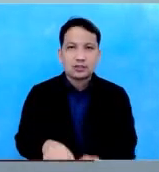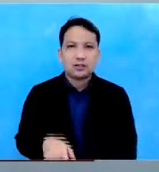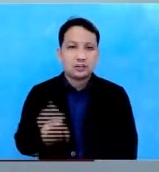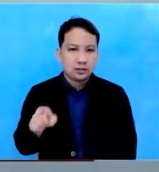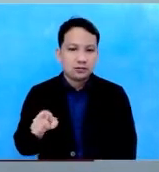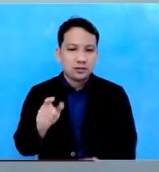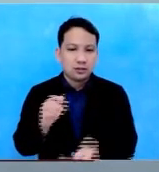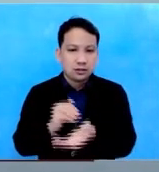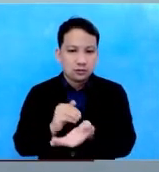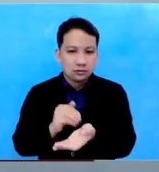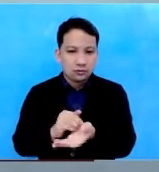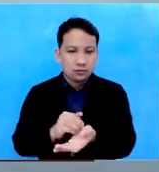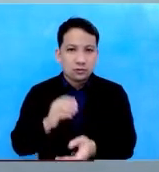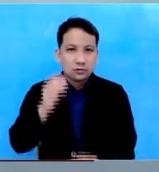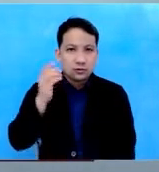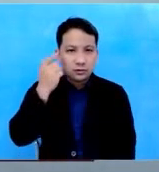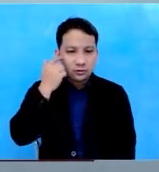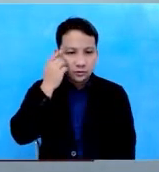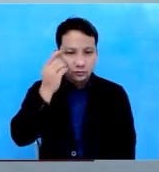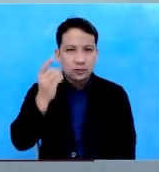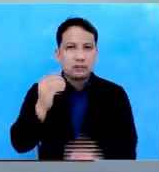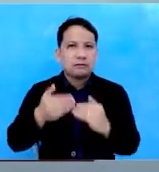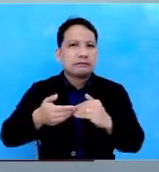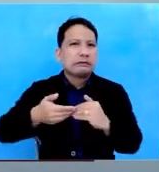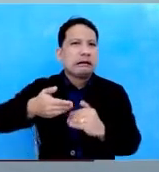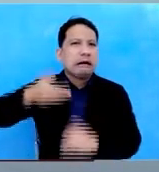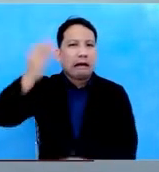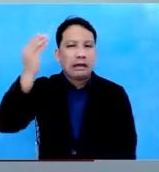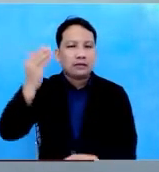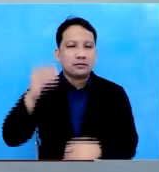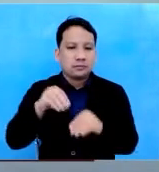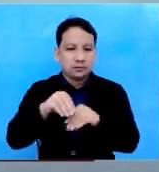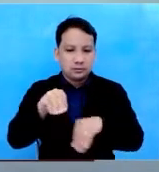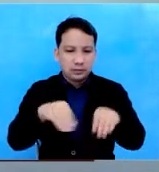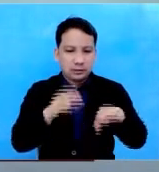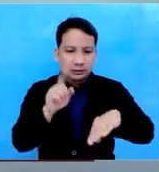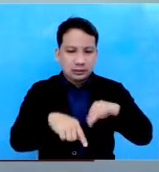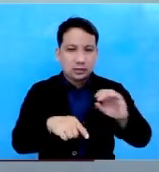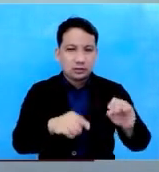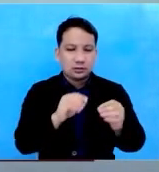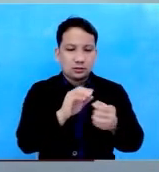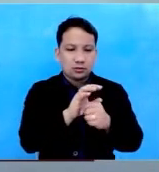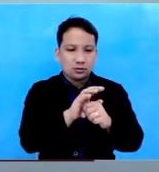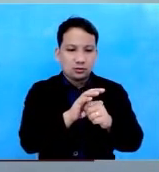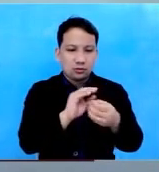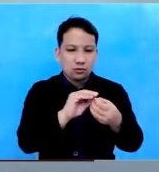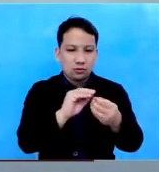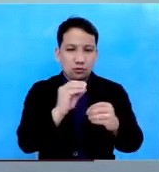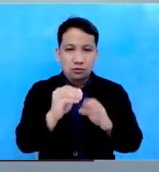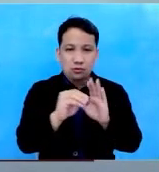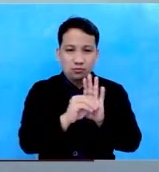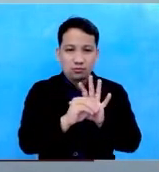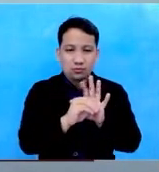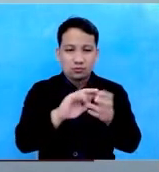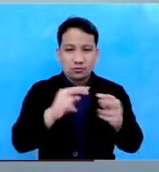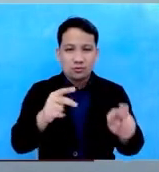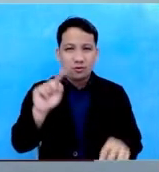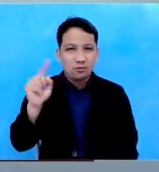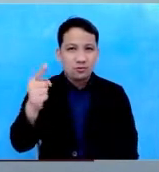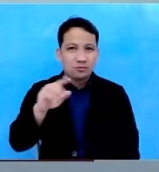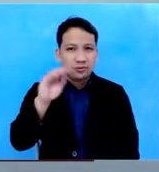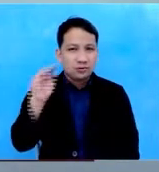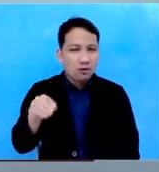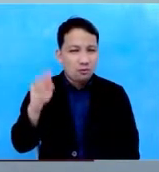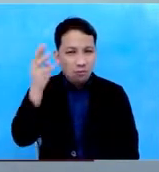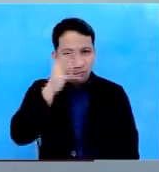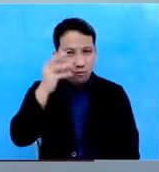Octa Research, masyado mataas yan kumpara sa Omicron subvariant na nasa 1% lamang. Kaya kung may pangamba